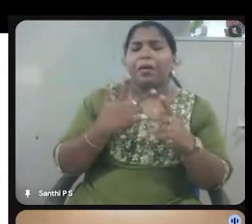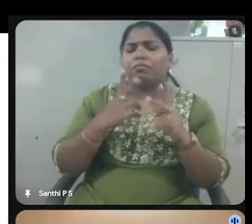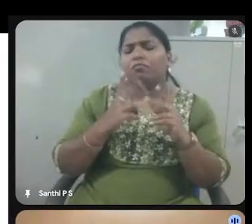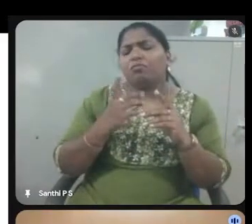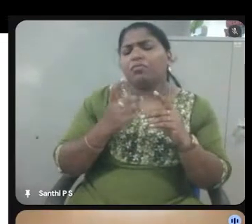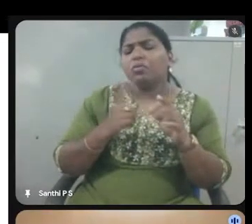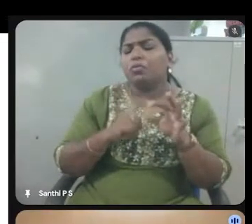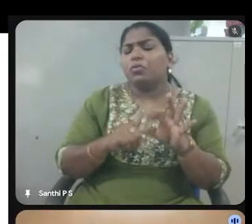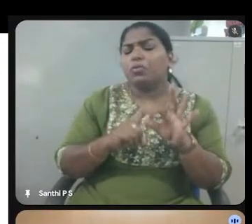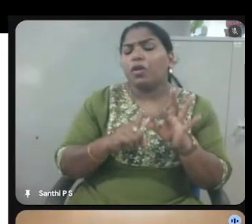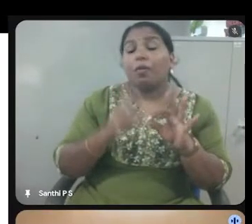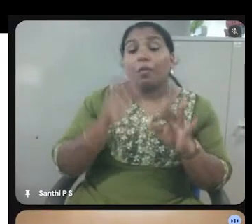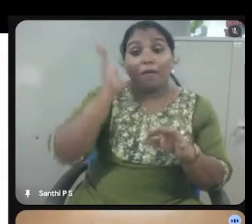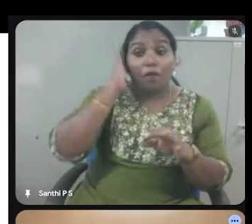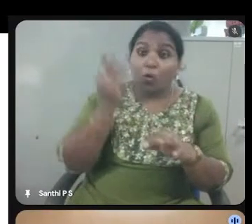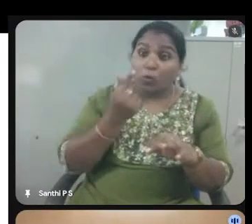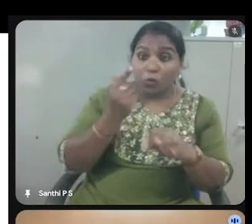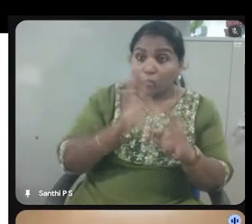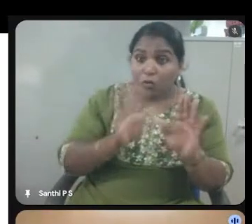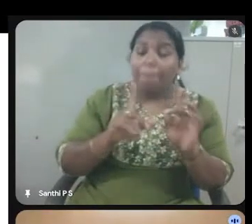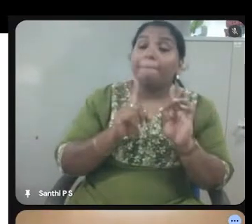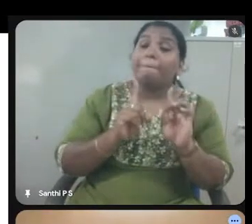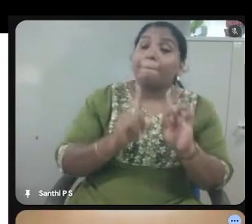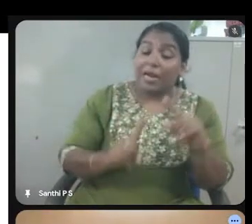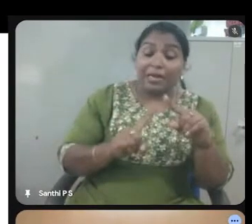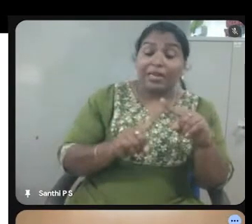കുട്ടി ഫോൺ ഉപയോഗിക്കുന്നില്ല എന്നേ ഉള്ളൂ, പക്ഷെ